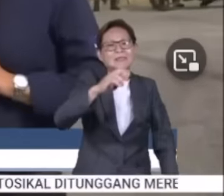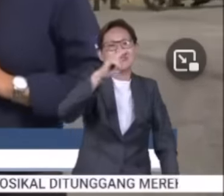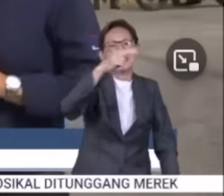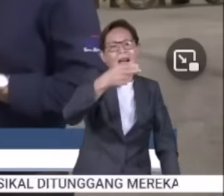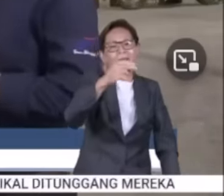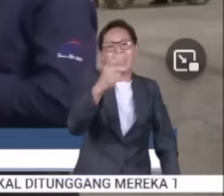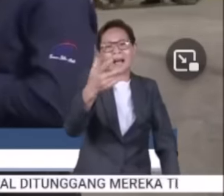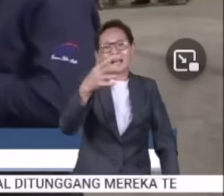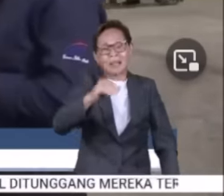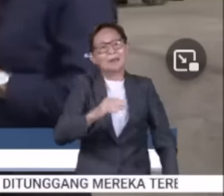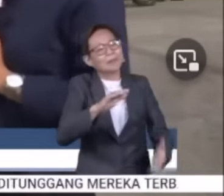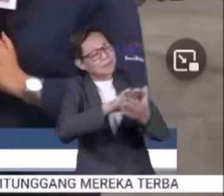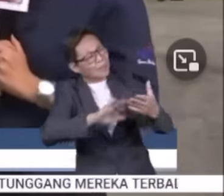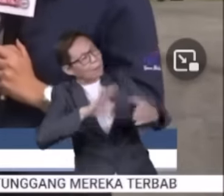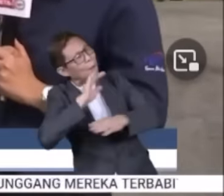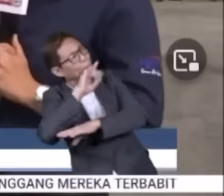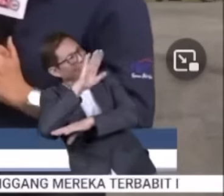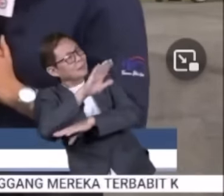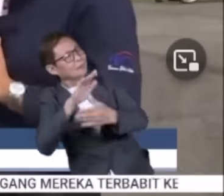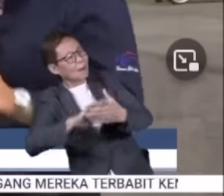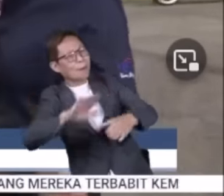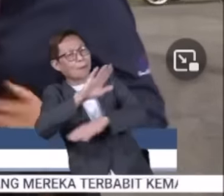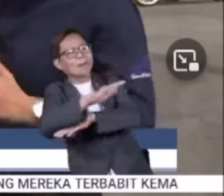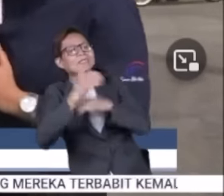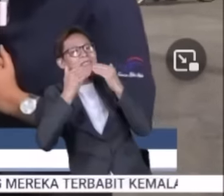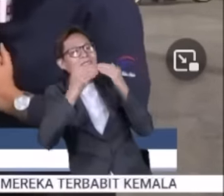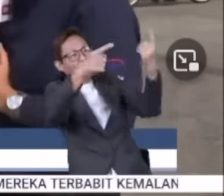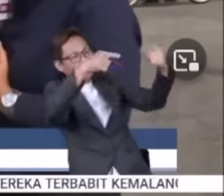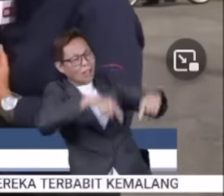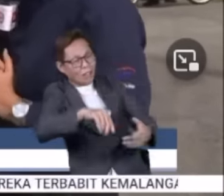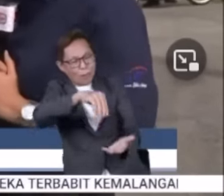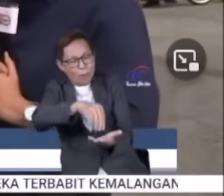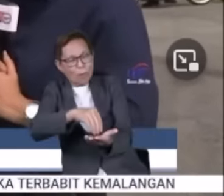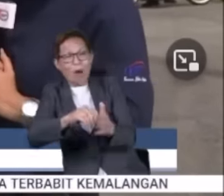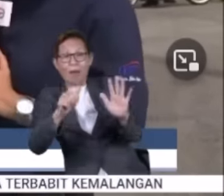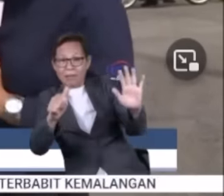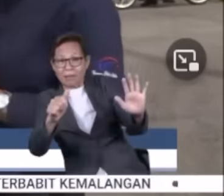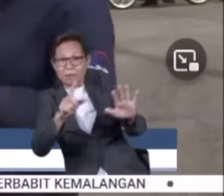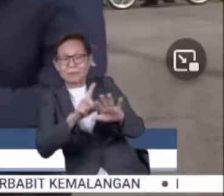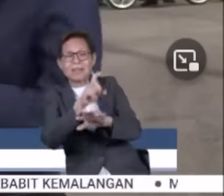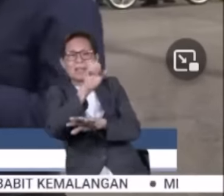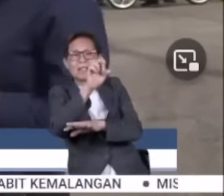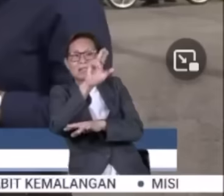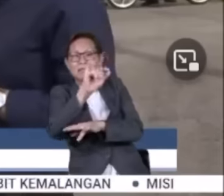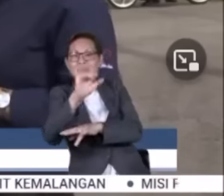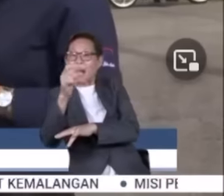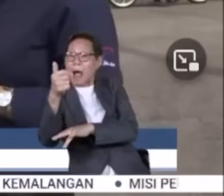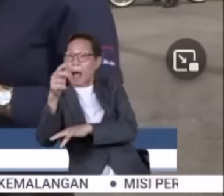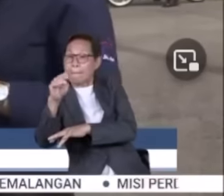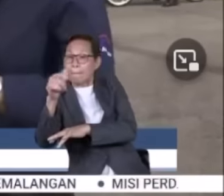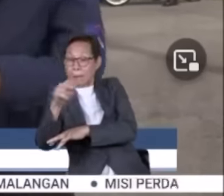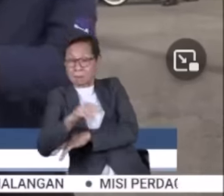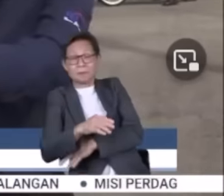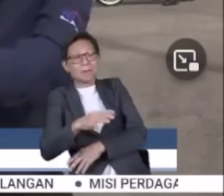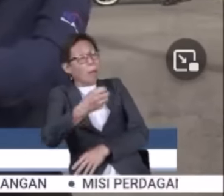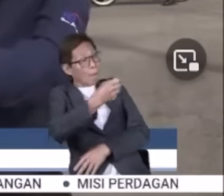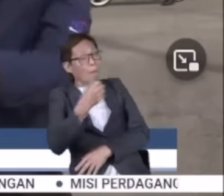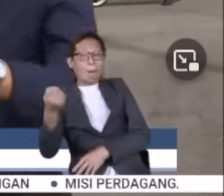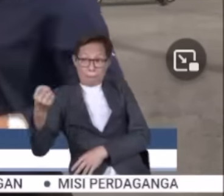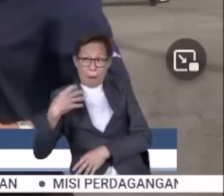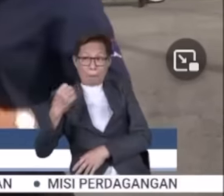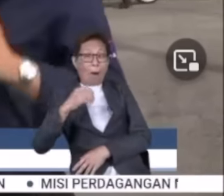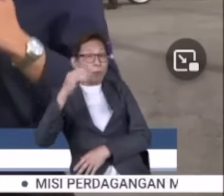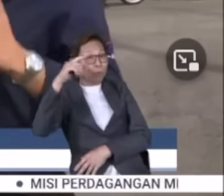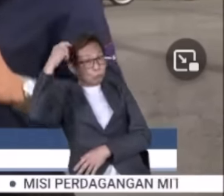Matno. Selamat petang, tuan. Terima kasih kerana hadir pada lokasi ke-6 di Sri Aman ini. Saya dipahamkan tuan juga